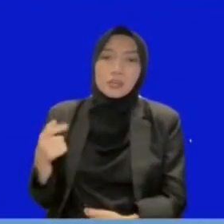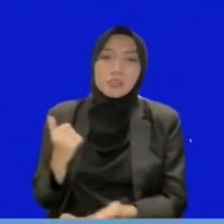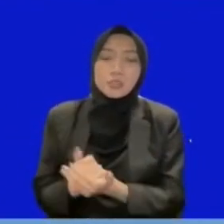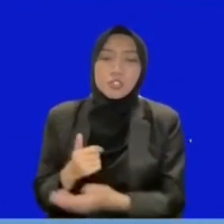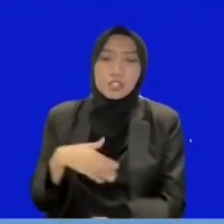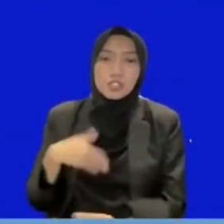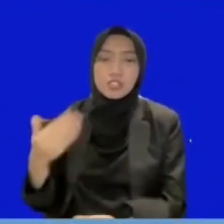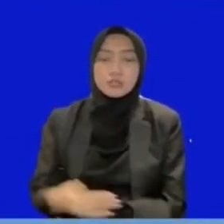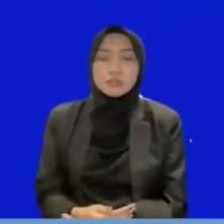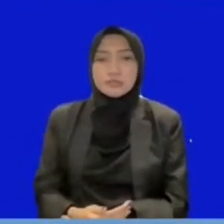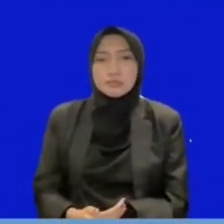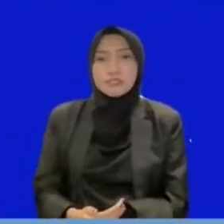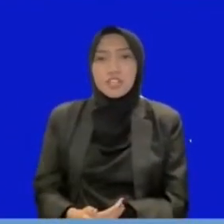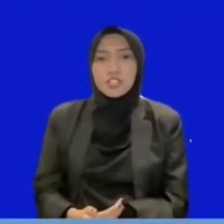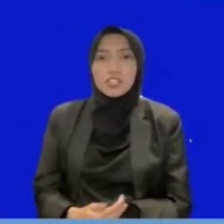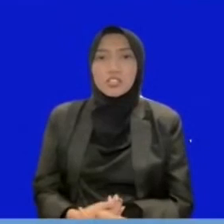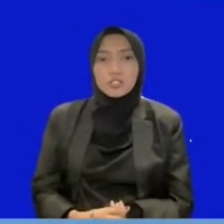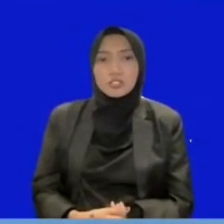Next.